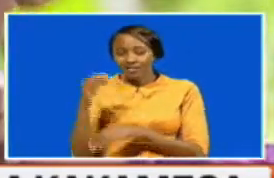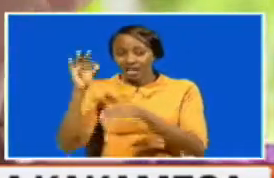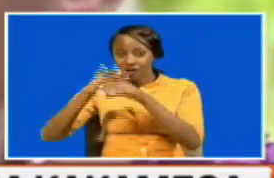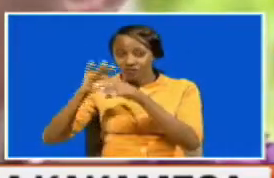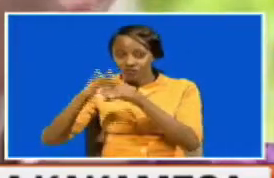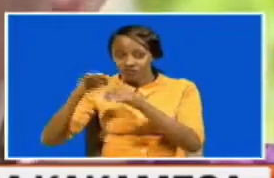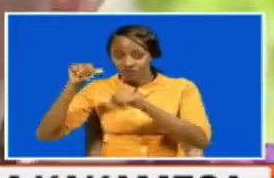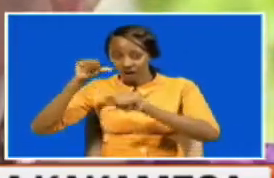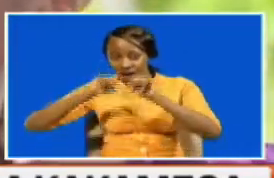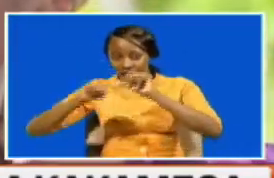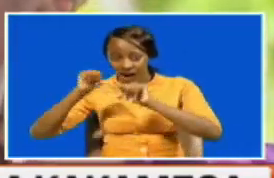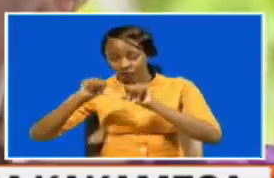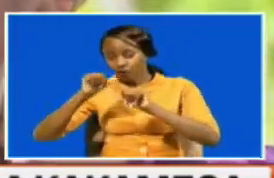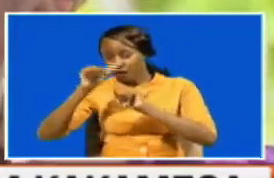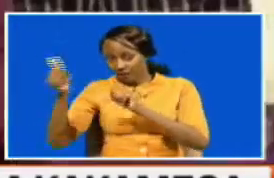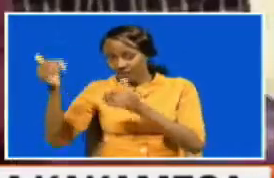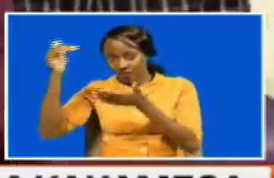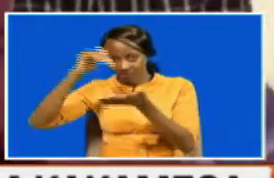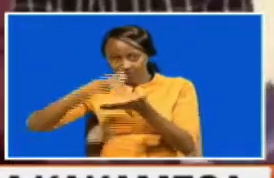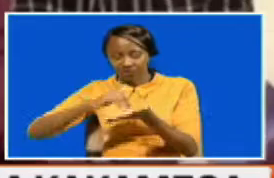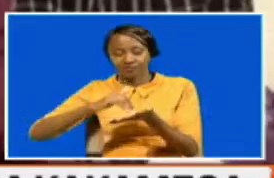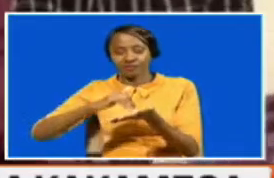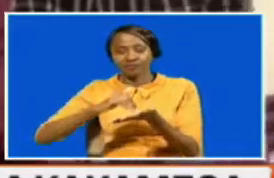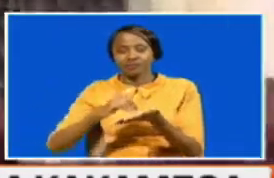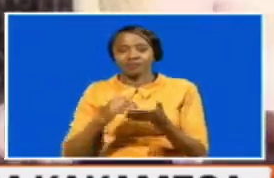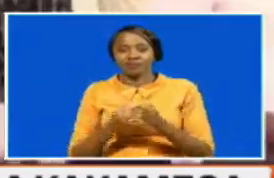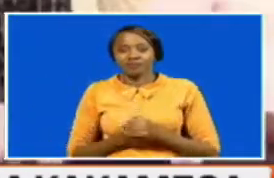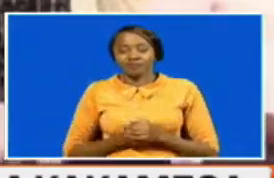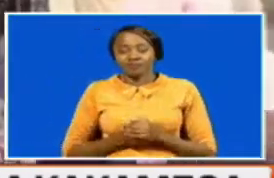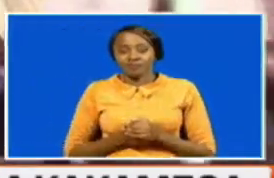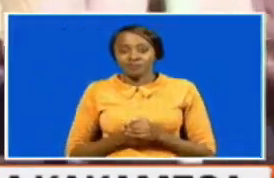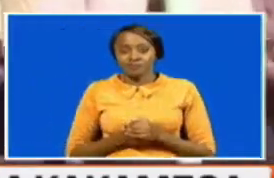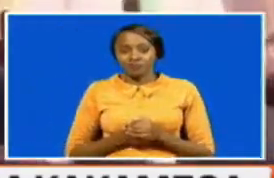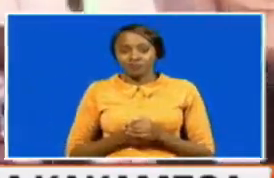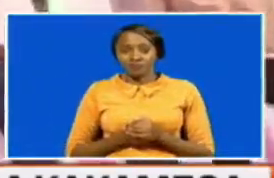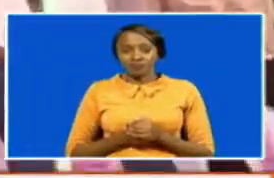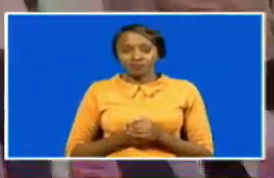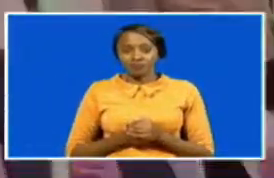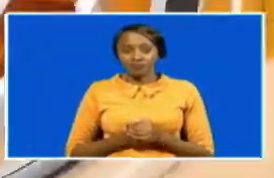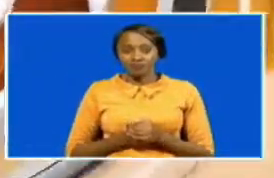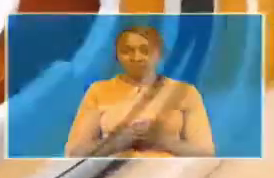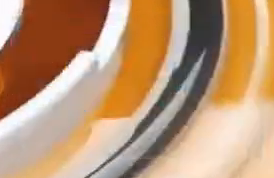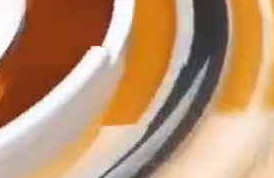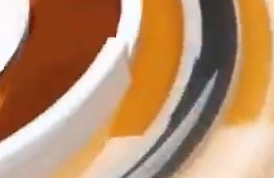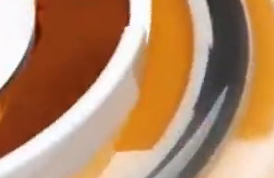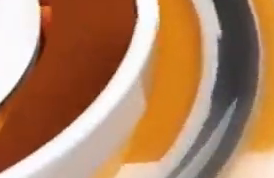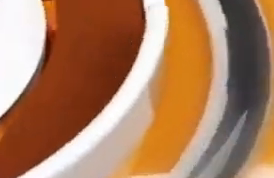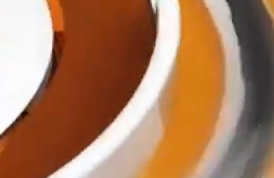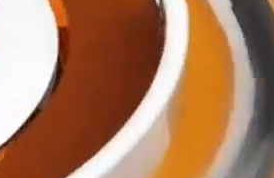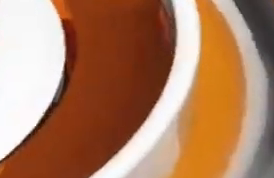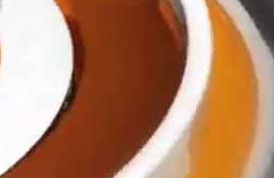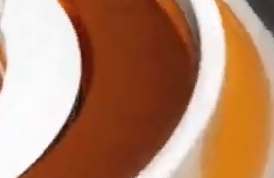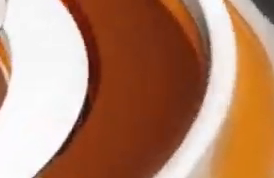katika ngazi zote mwakani. Alan Ochanda, KTN News.